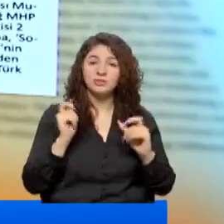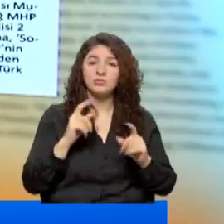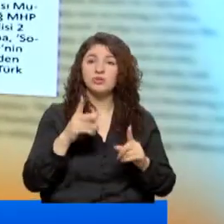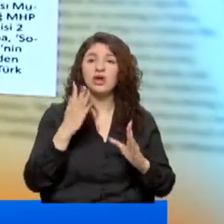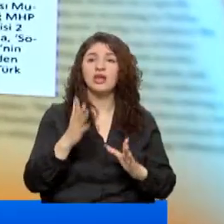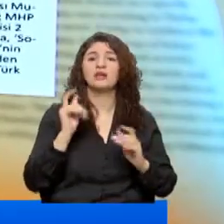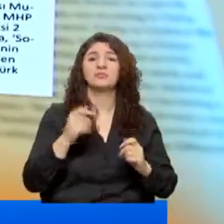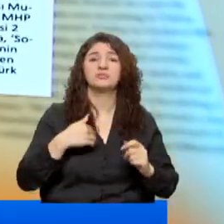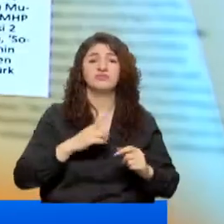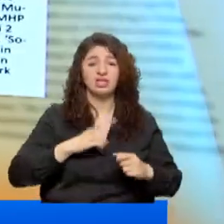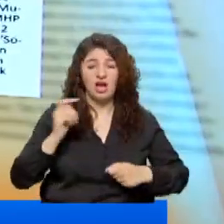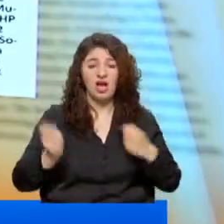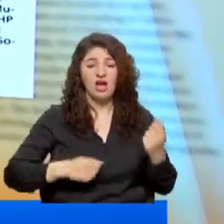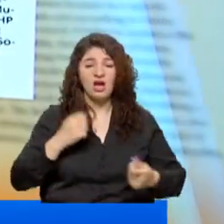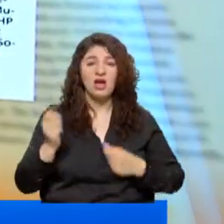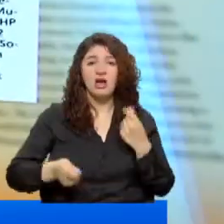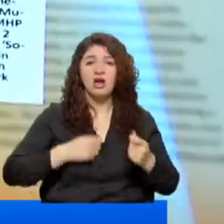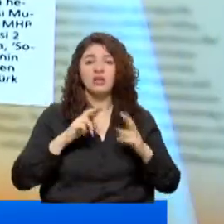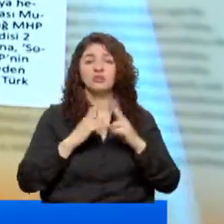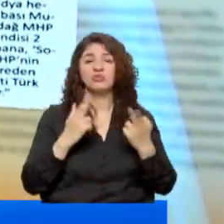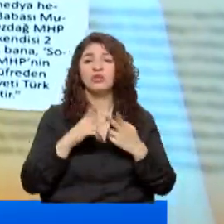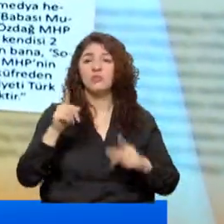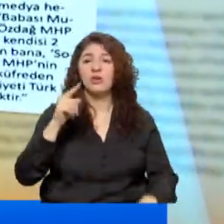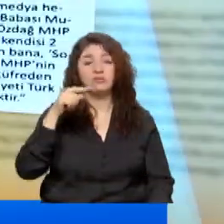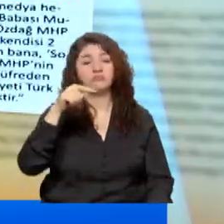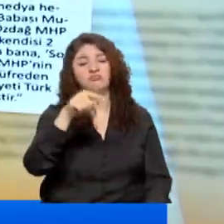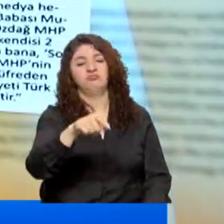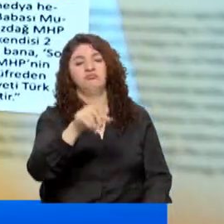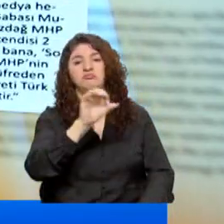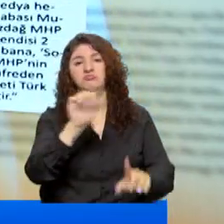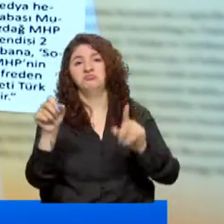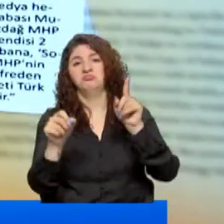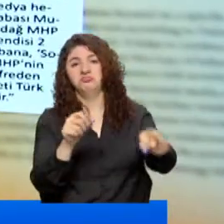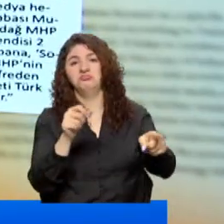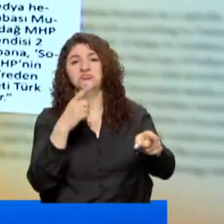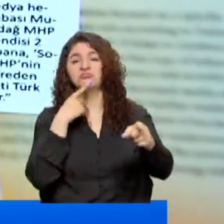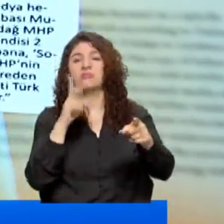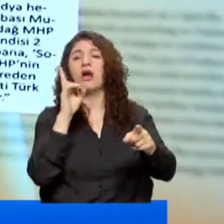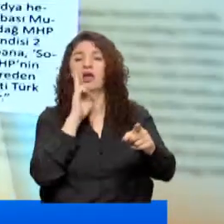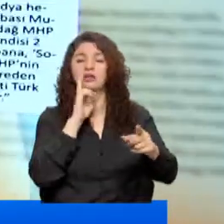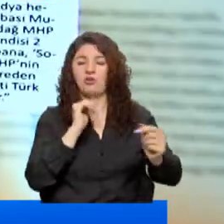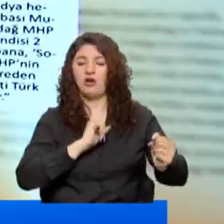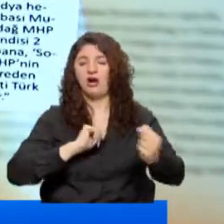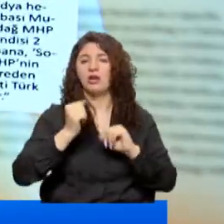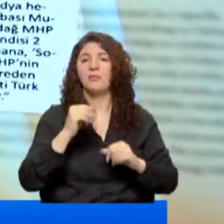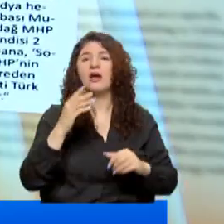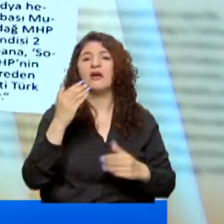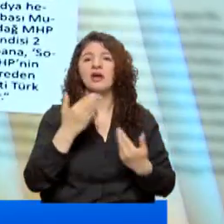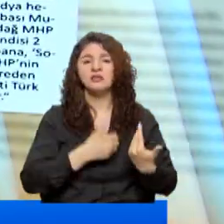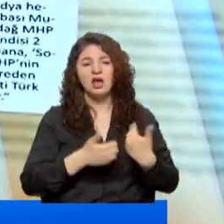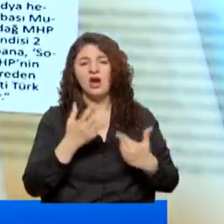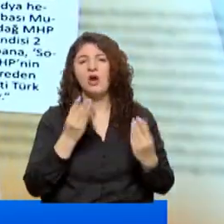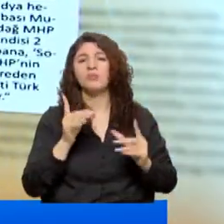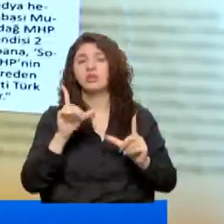bu kadar yaptığımız fedakarlıklarda dünyada böyle parmakla gösterilen Erdemli tutumlu da yara